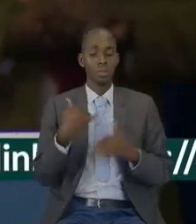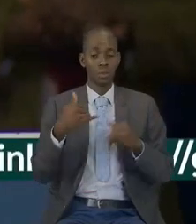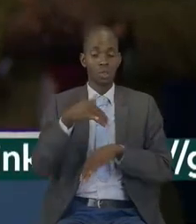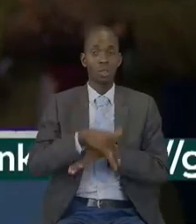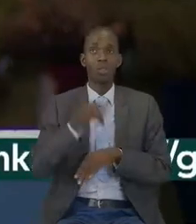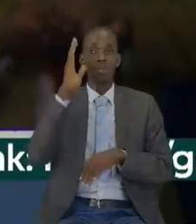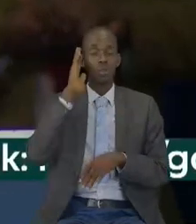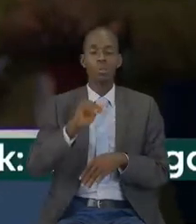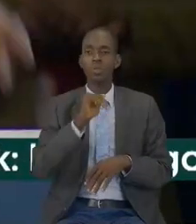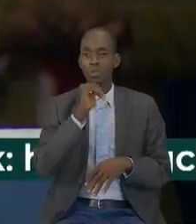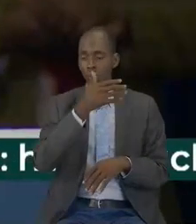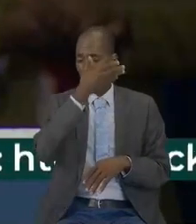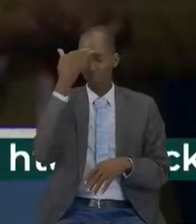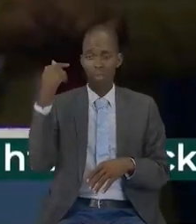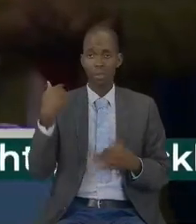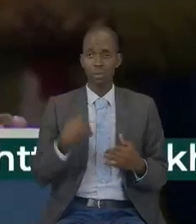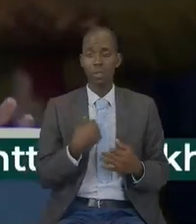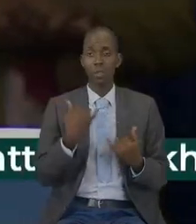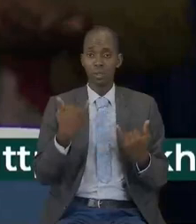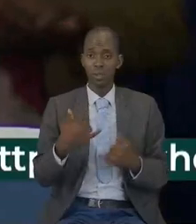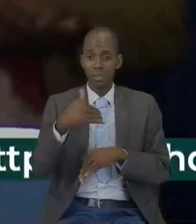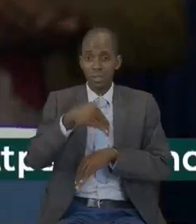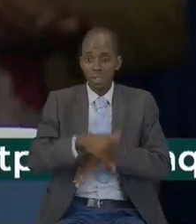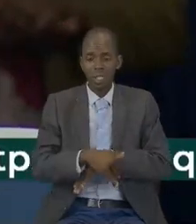pour cette édition d'octobre.